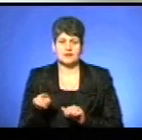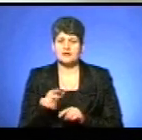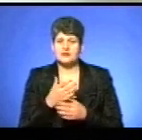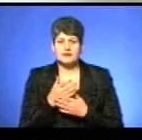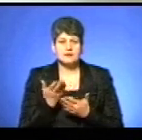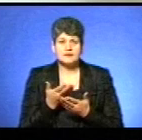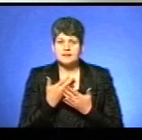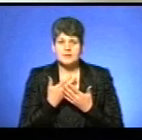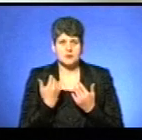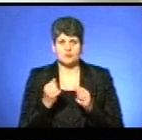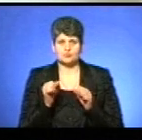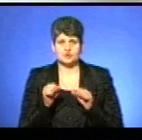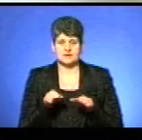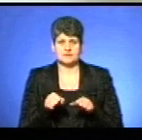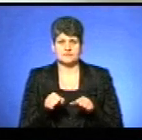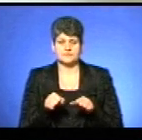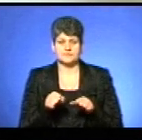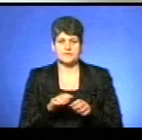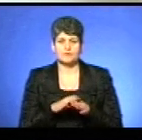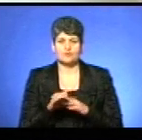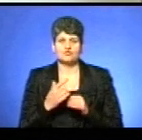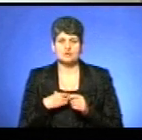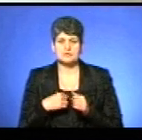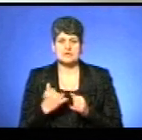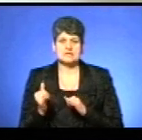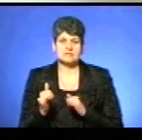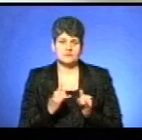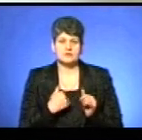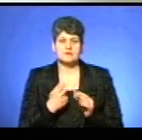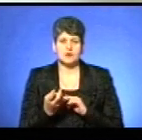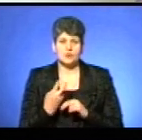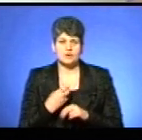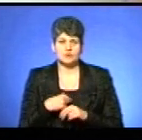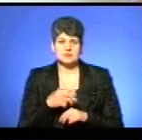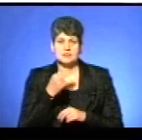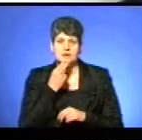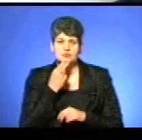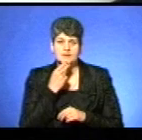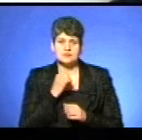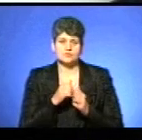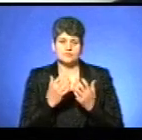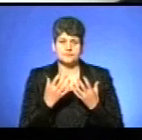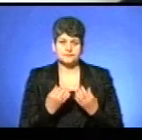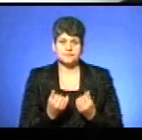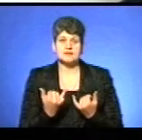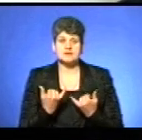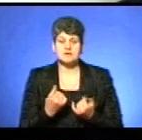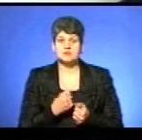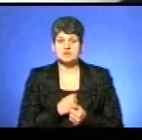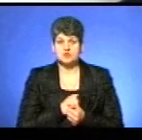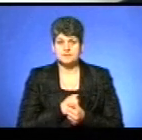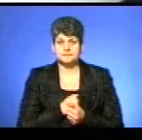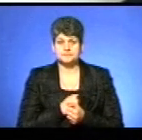мають можливості десь повністю себе забезпечити. Вони до нас приходять харчуватися щоденно. На жаль, зараз